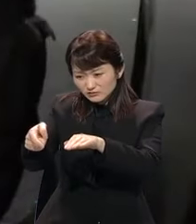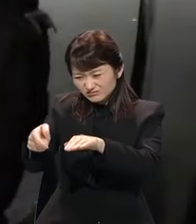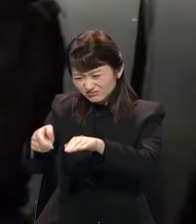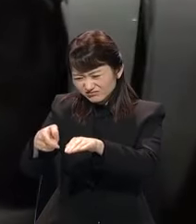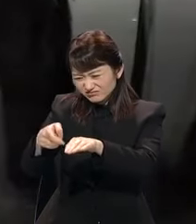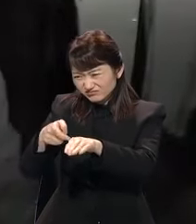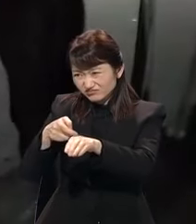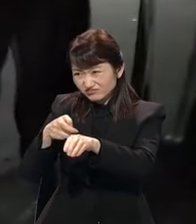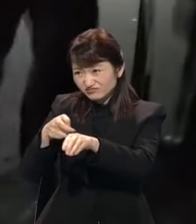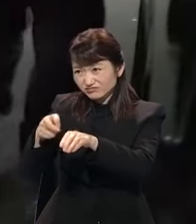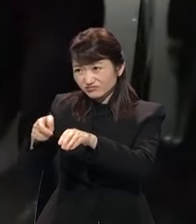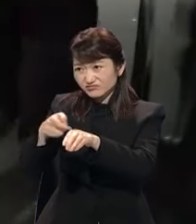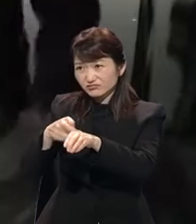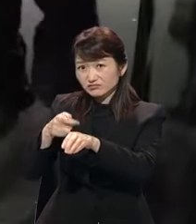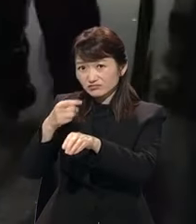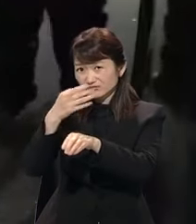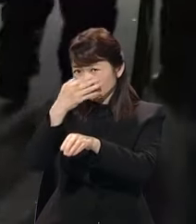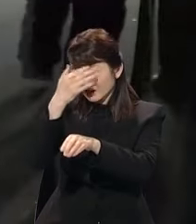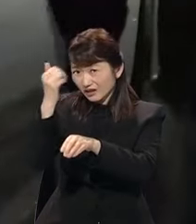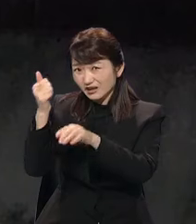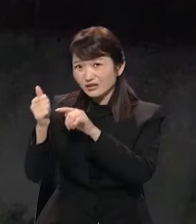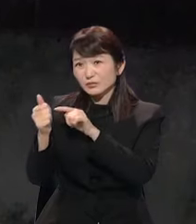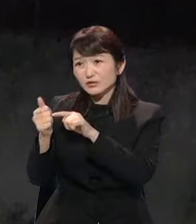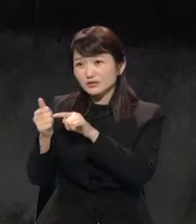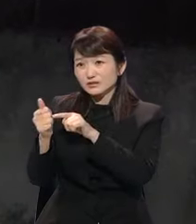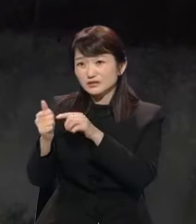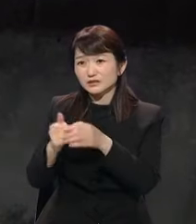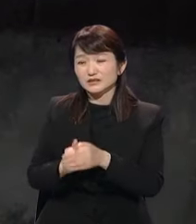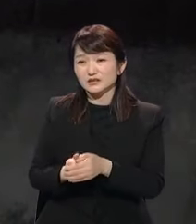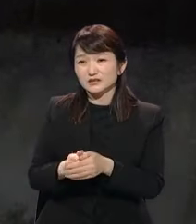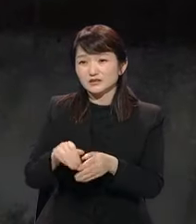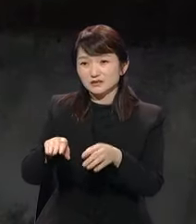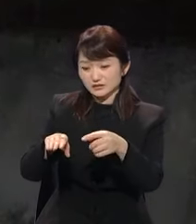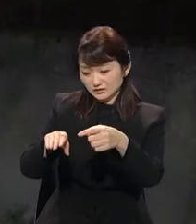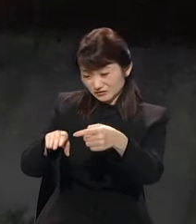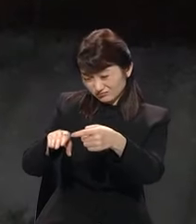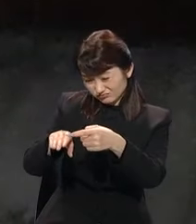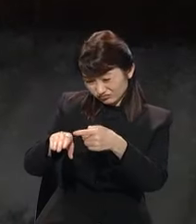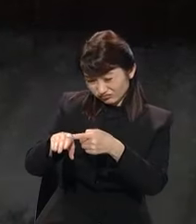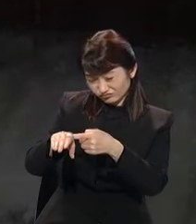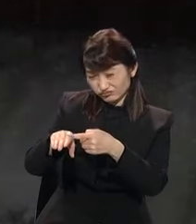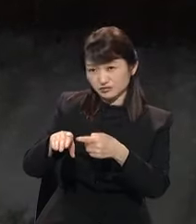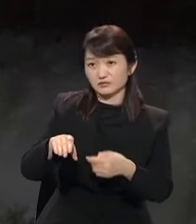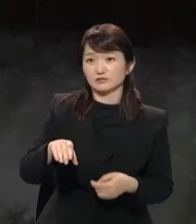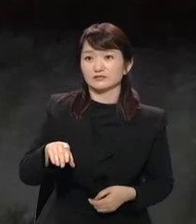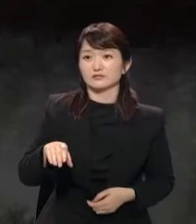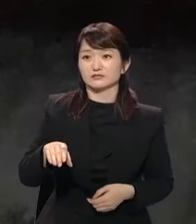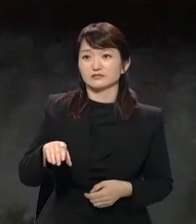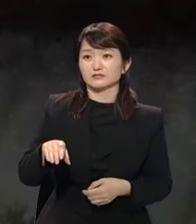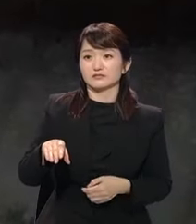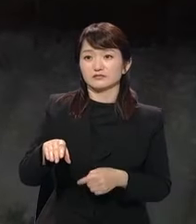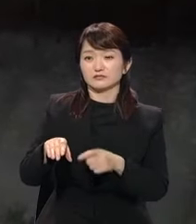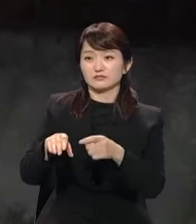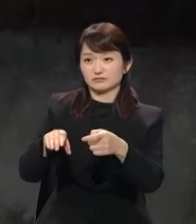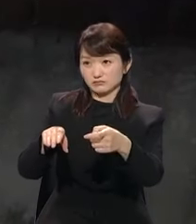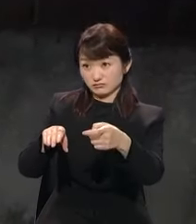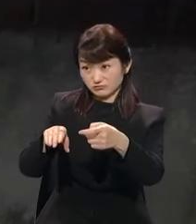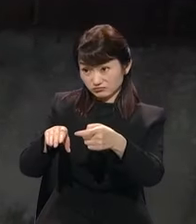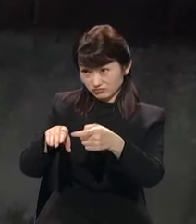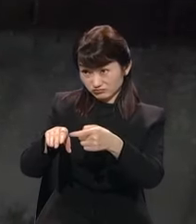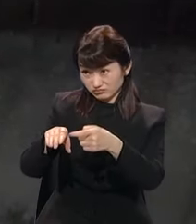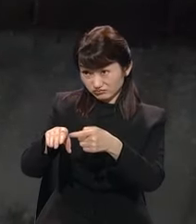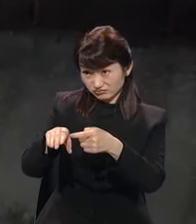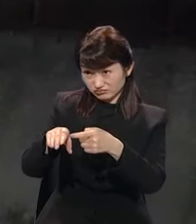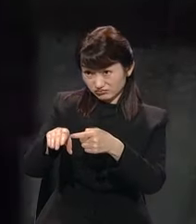드르르르르르르 하는데, 아이고야, 할아버지네. 아이고야, 이런 차 문을 드르르 긁었어. 자, 이번엔 반대편 블랙박스. 뭘 또,